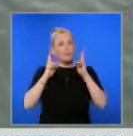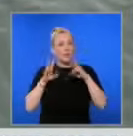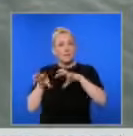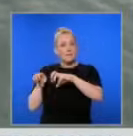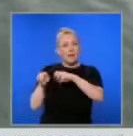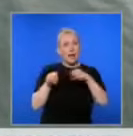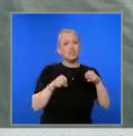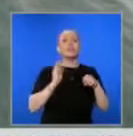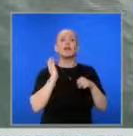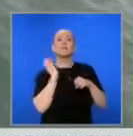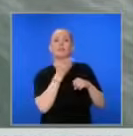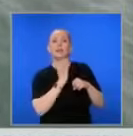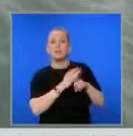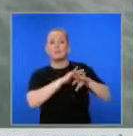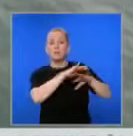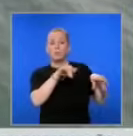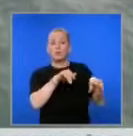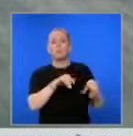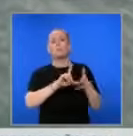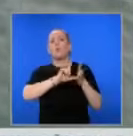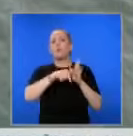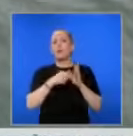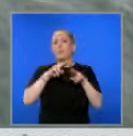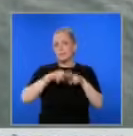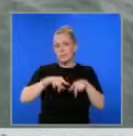унищожена. Доста време е престояла в морето,